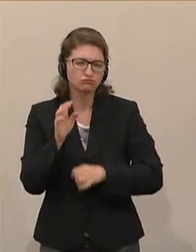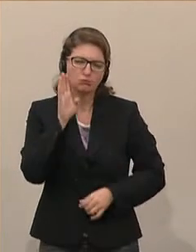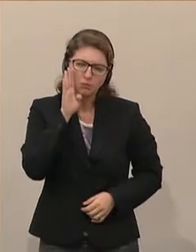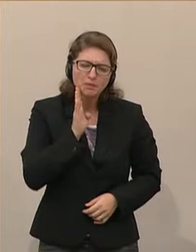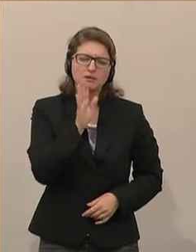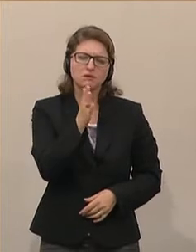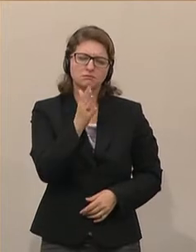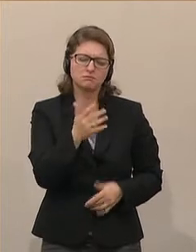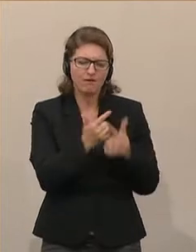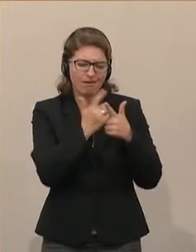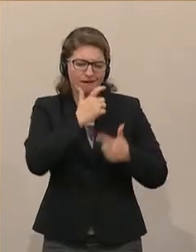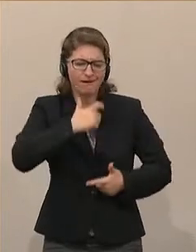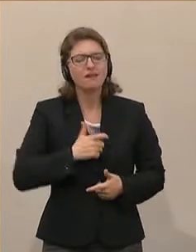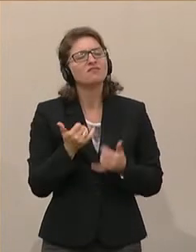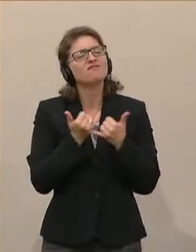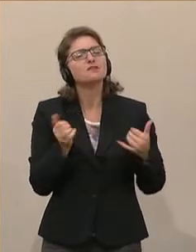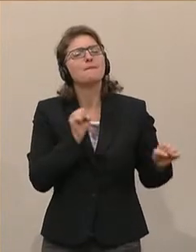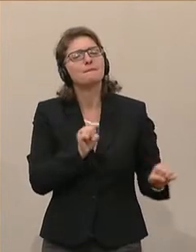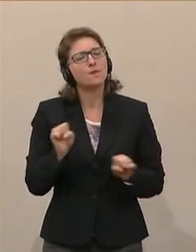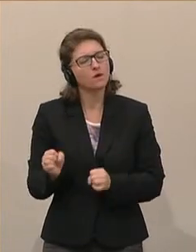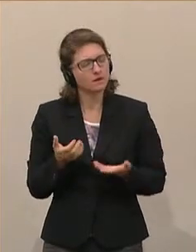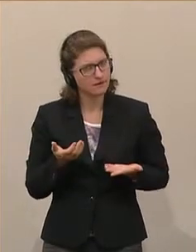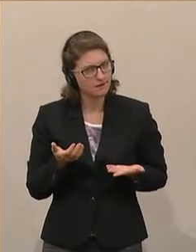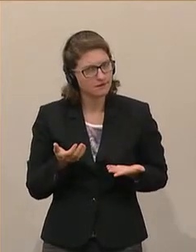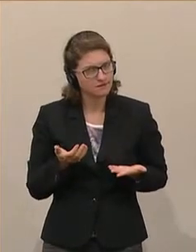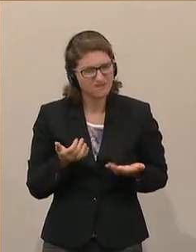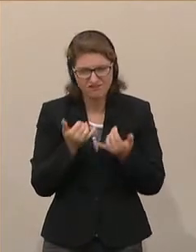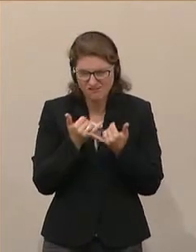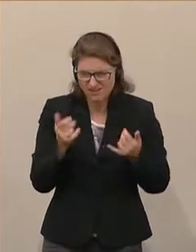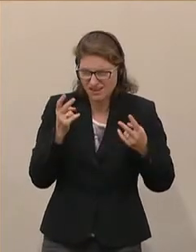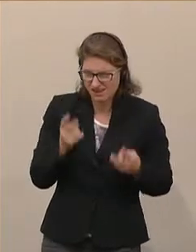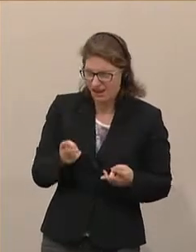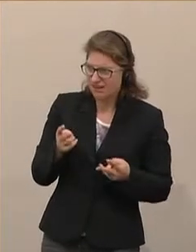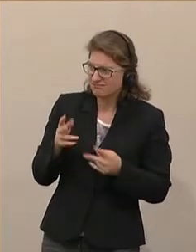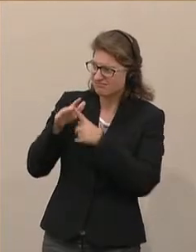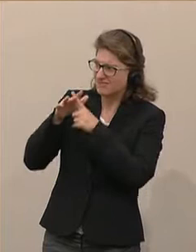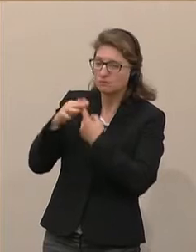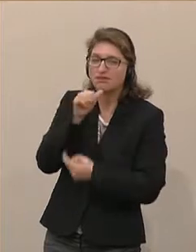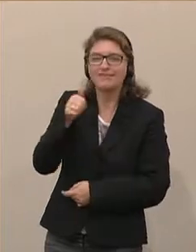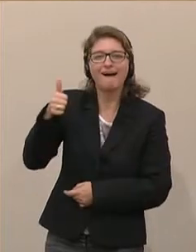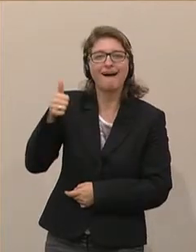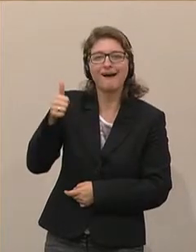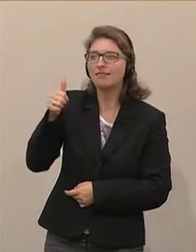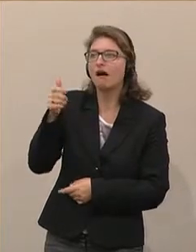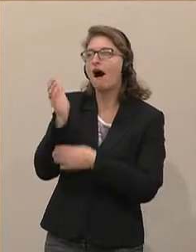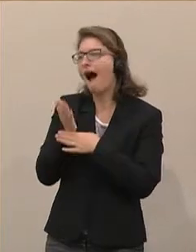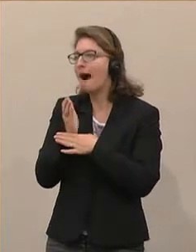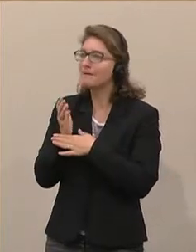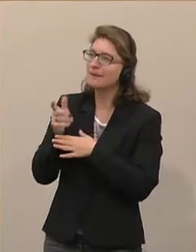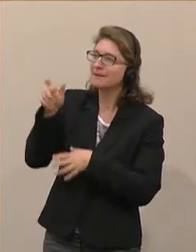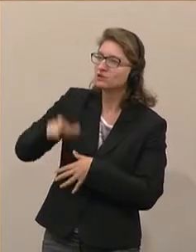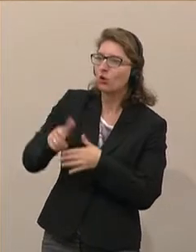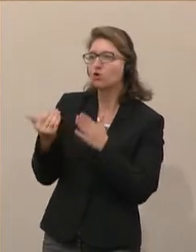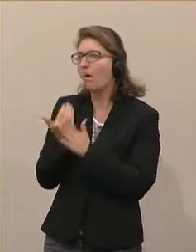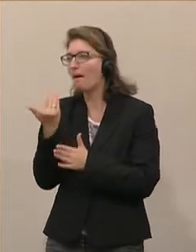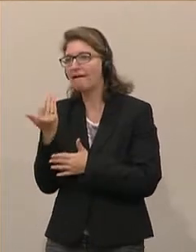das überhaupt möglich sein soll. Erklären Sie mir mal, wie man Druck auf ein Team, das ist nicht eine einzelne arme neue